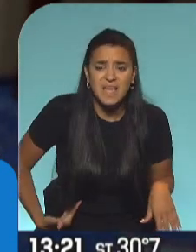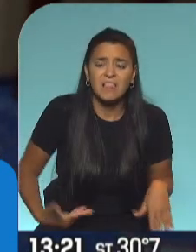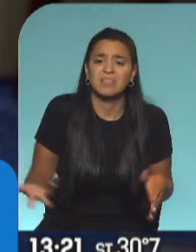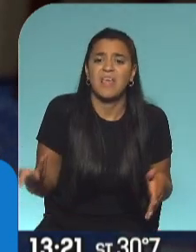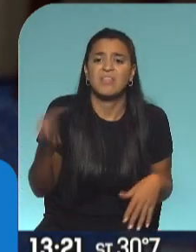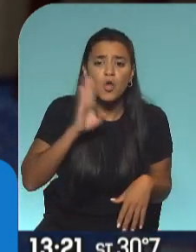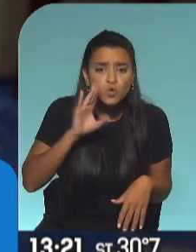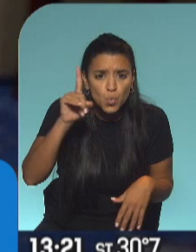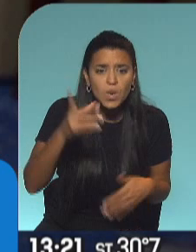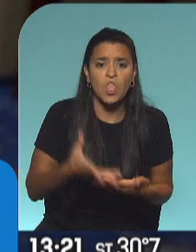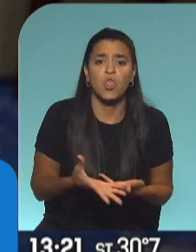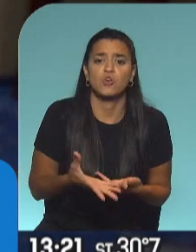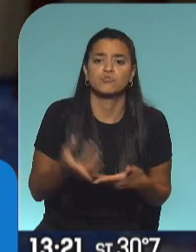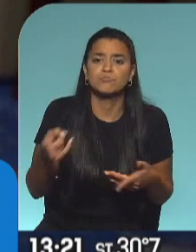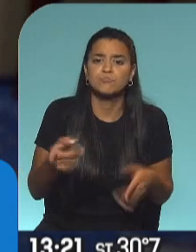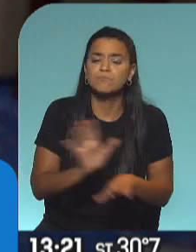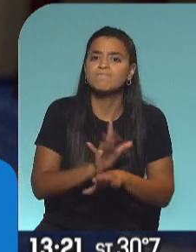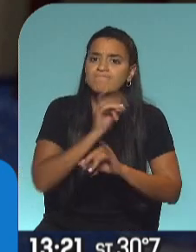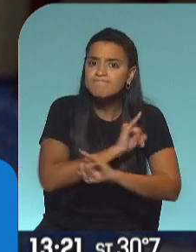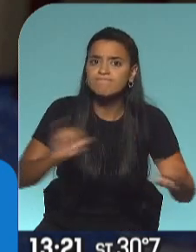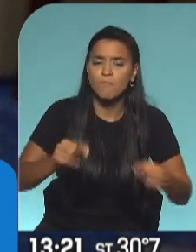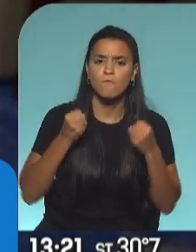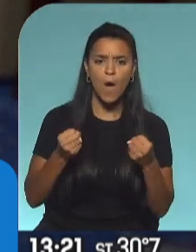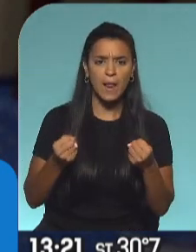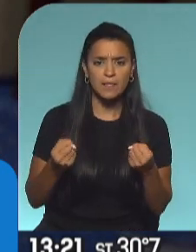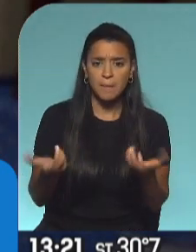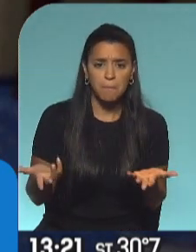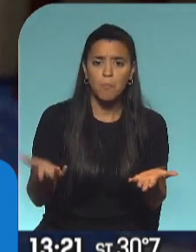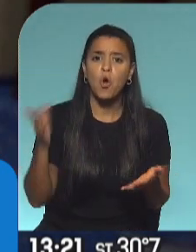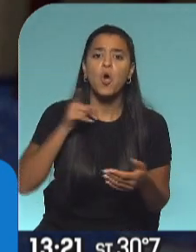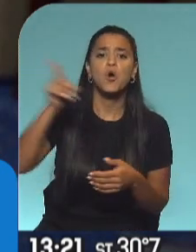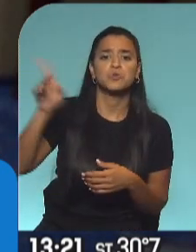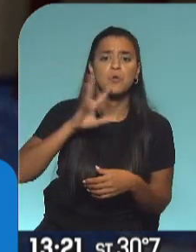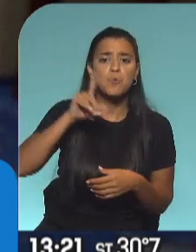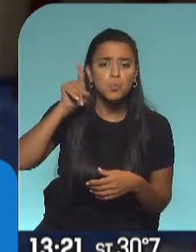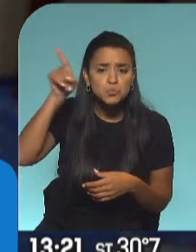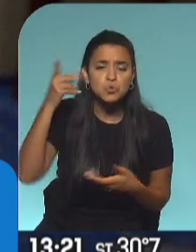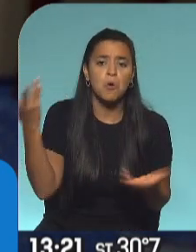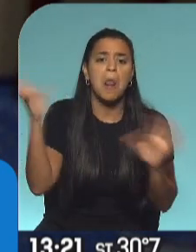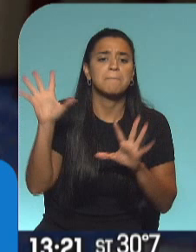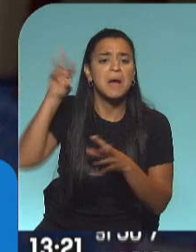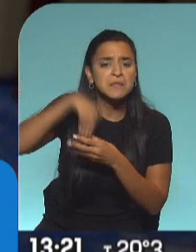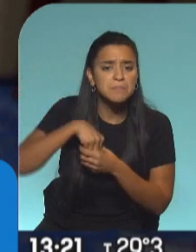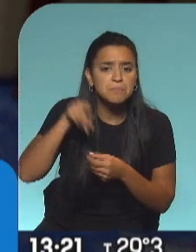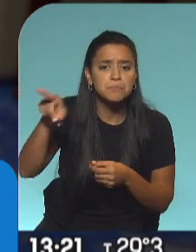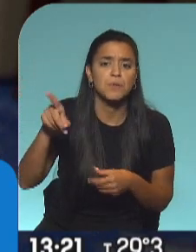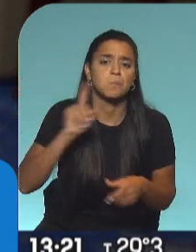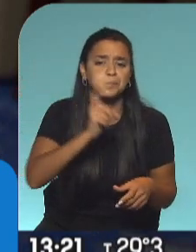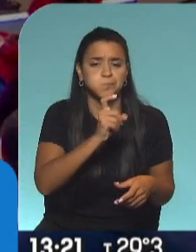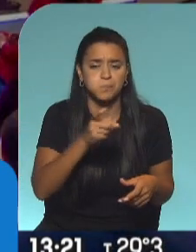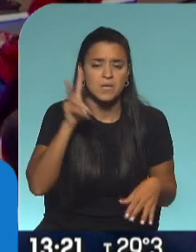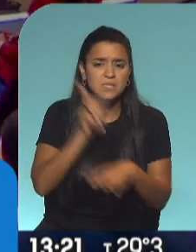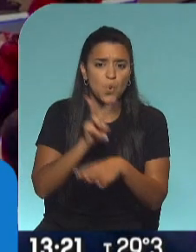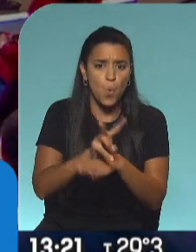United States of America has not spoken out forcefully against the Russians for their involvement in this cybersecurity